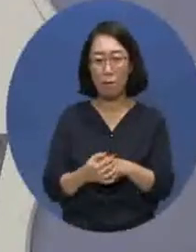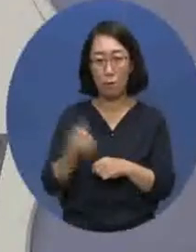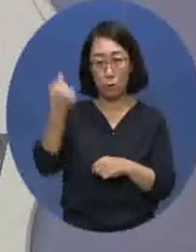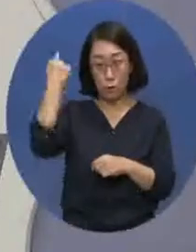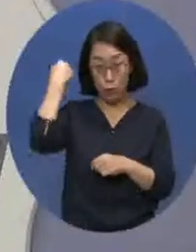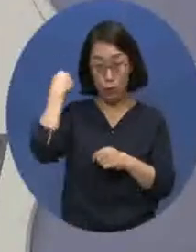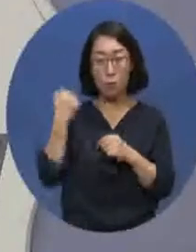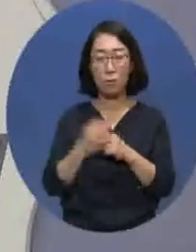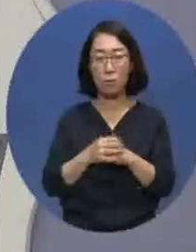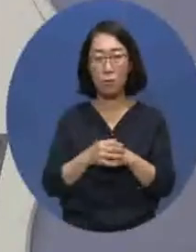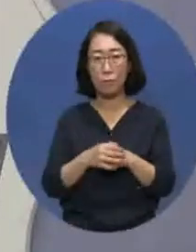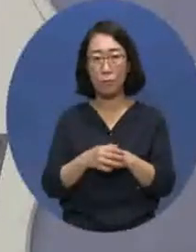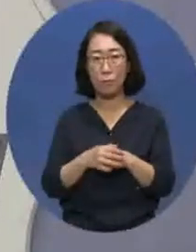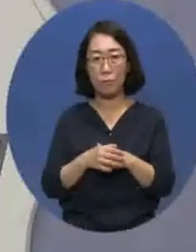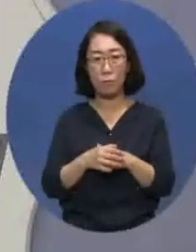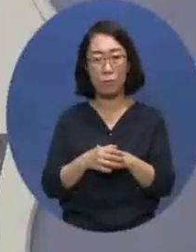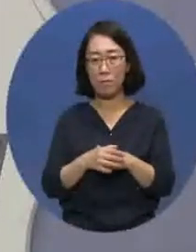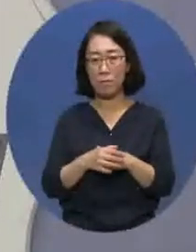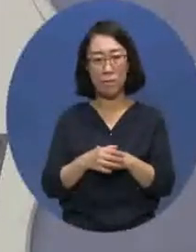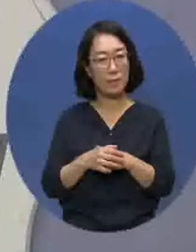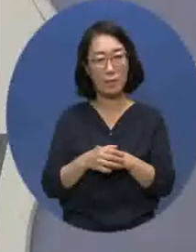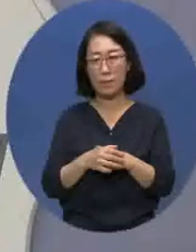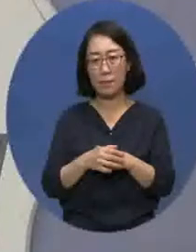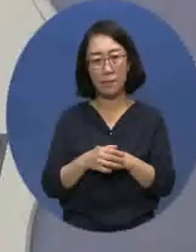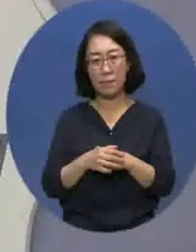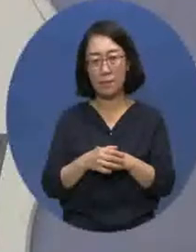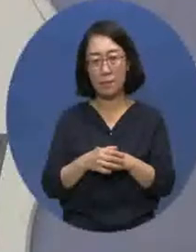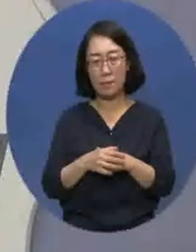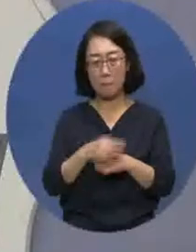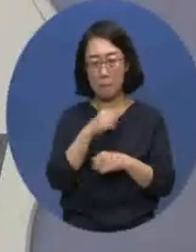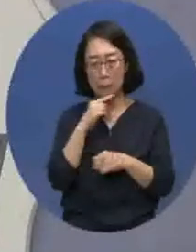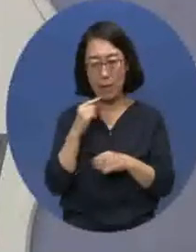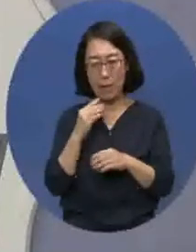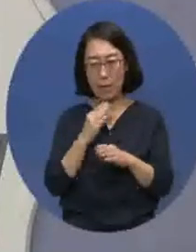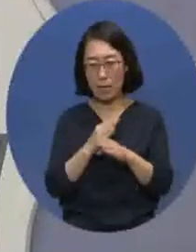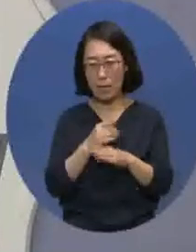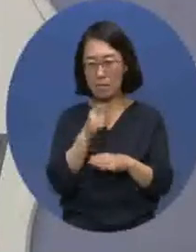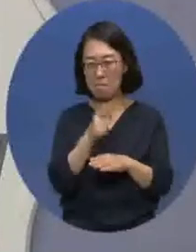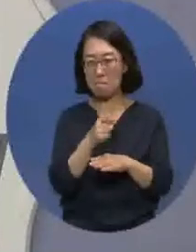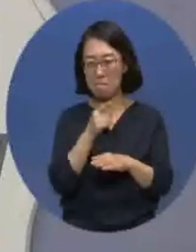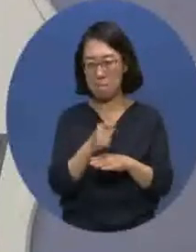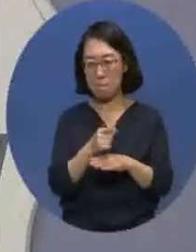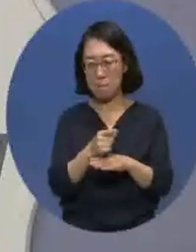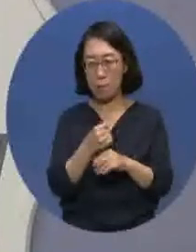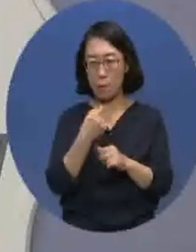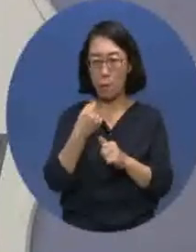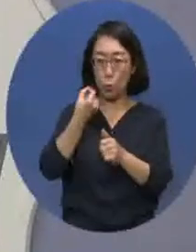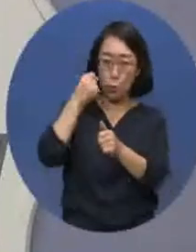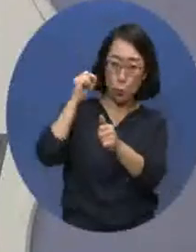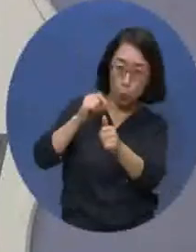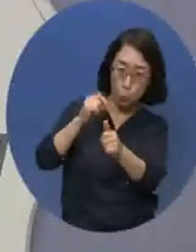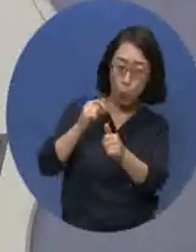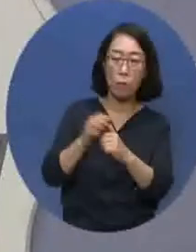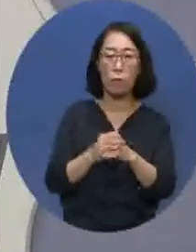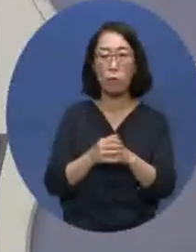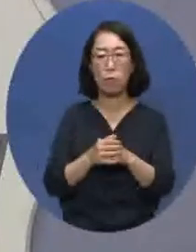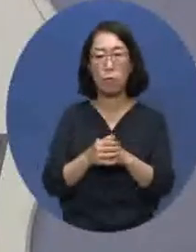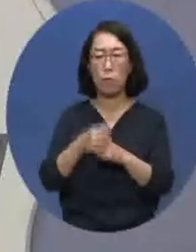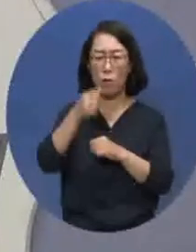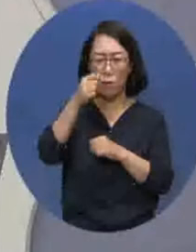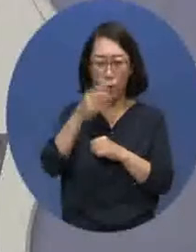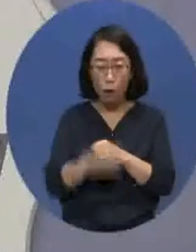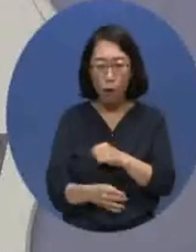이렇게 뭐 아 뭐 빨갱이 라서 안돼 또는 이제 제가 그런 이야기는 너무